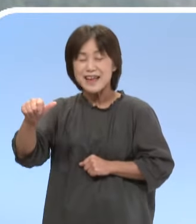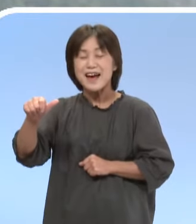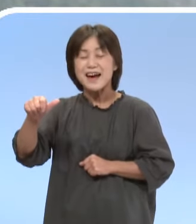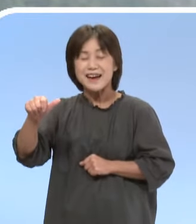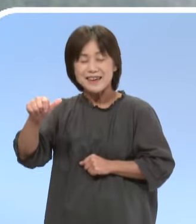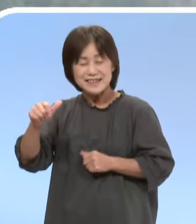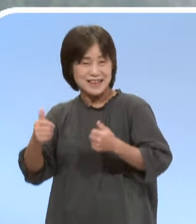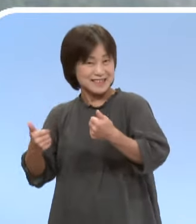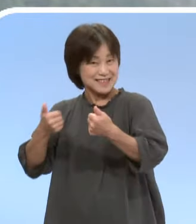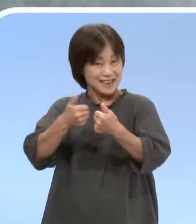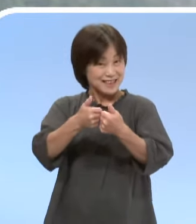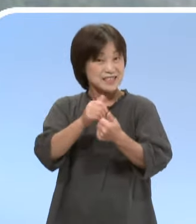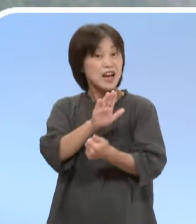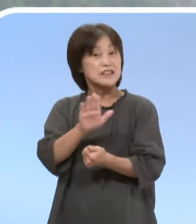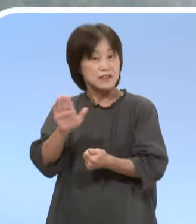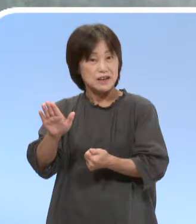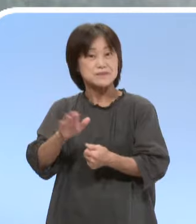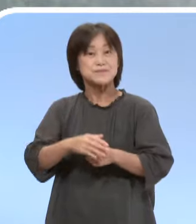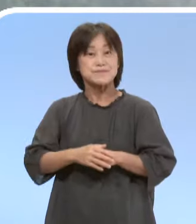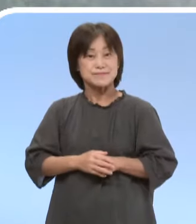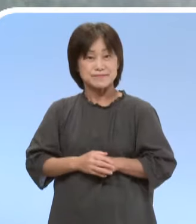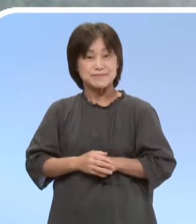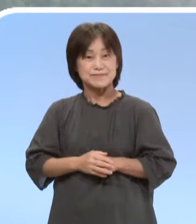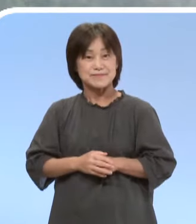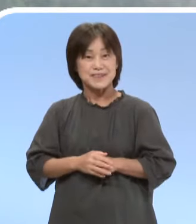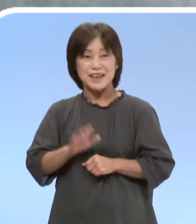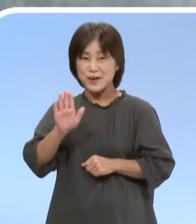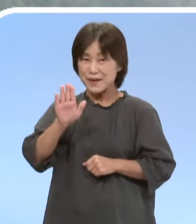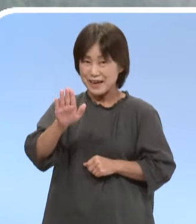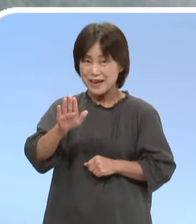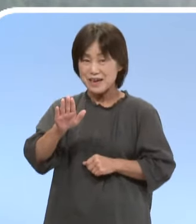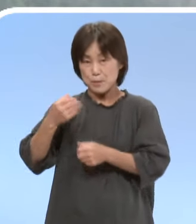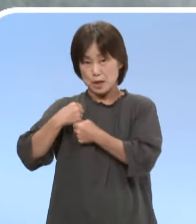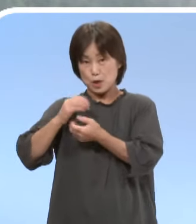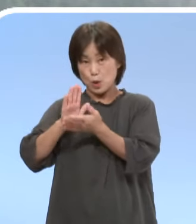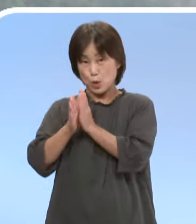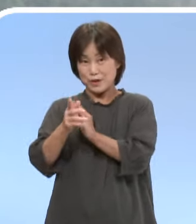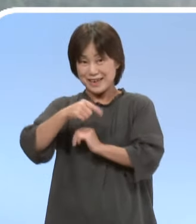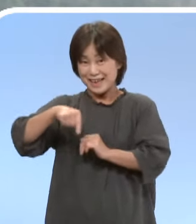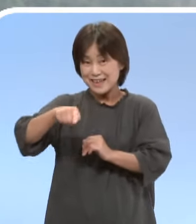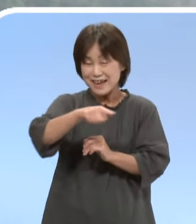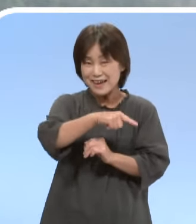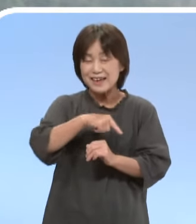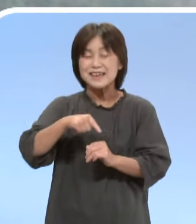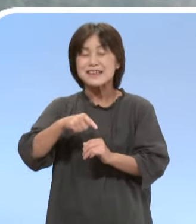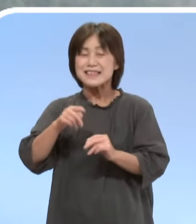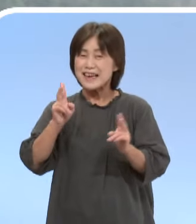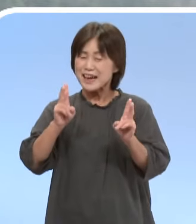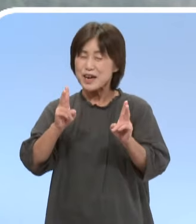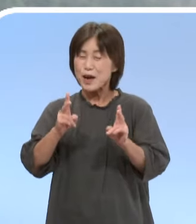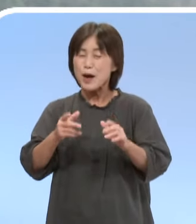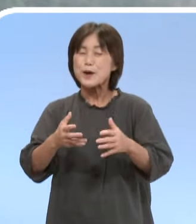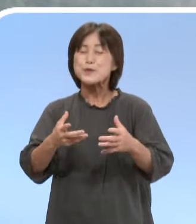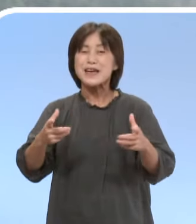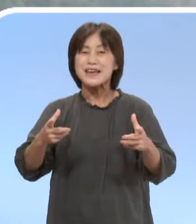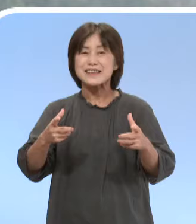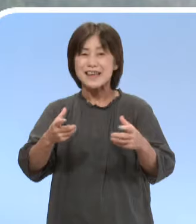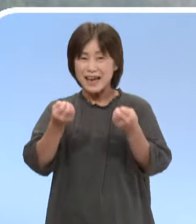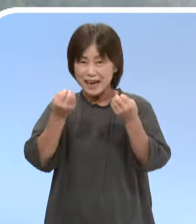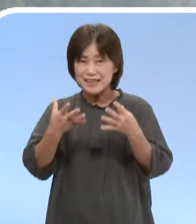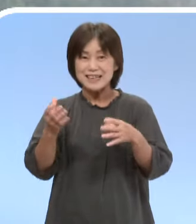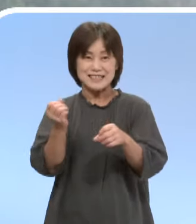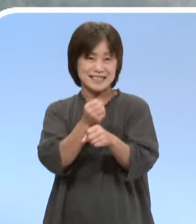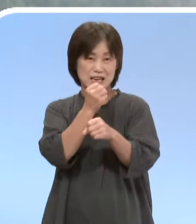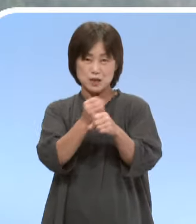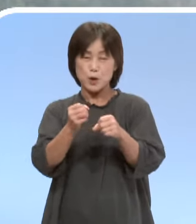でアグリビジネスにチャレンジされていましたよね。これからも兵庫県内にどんどんこういった企業が増えていって、新